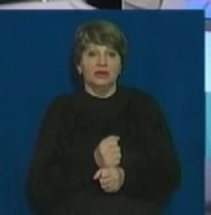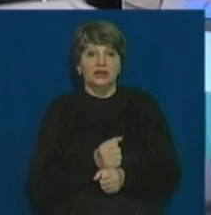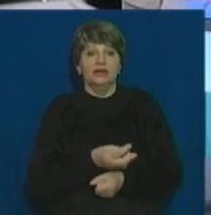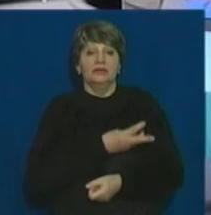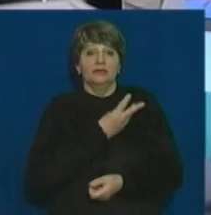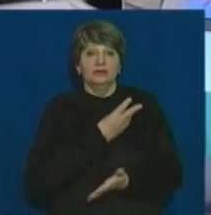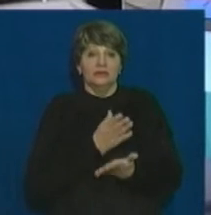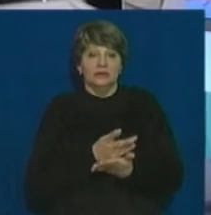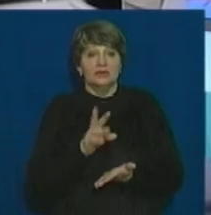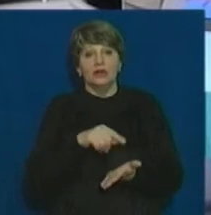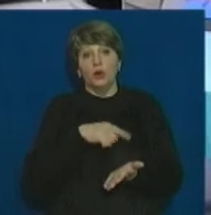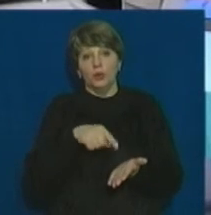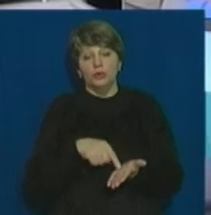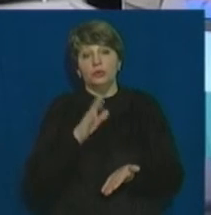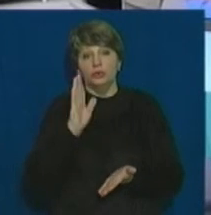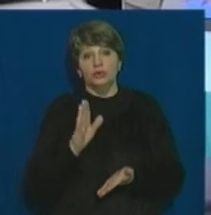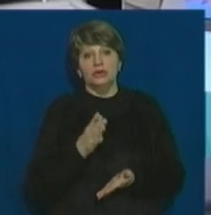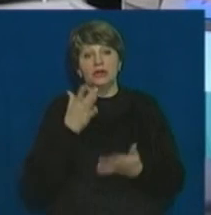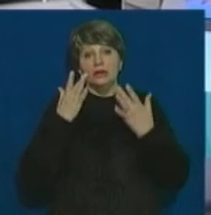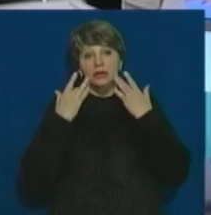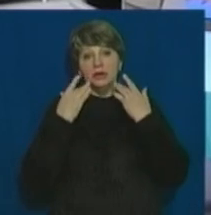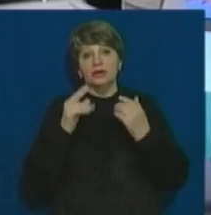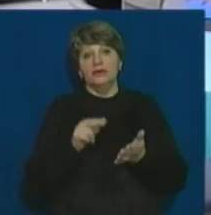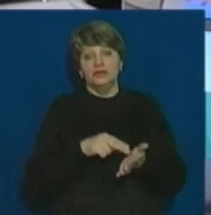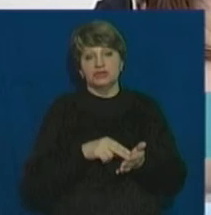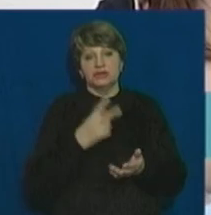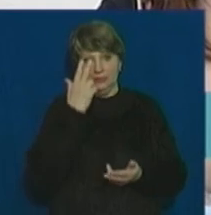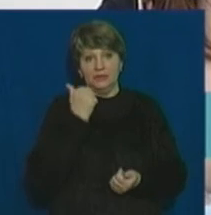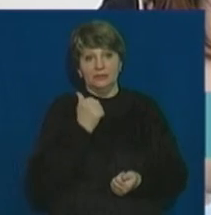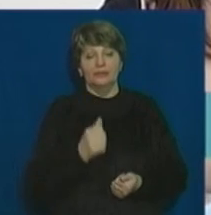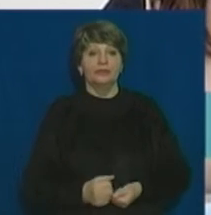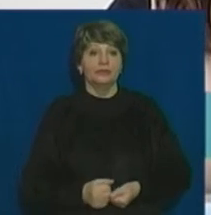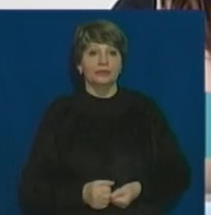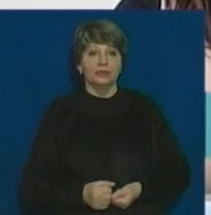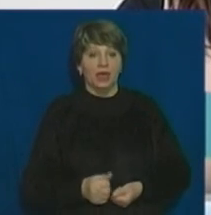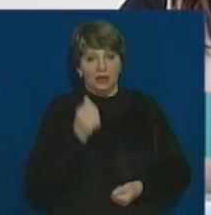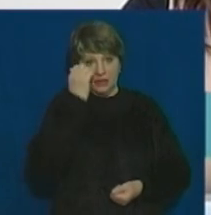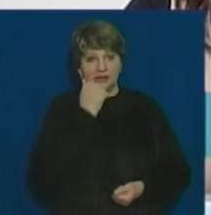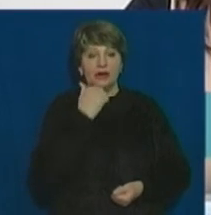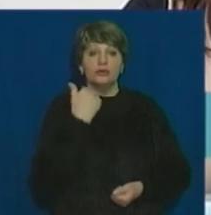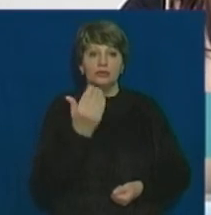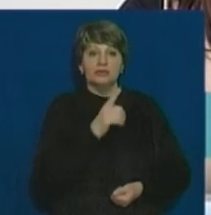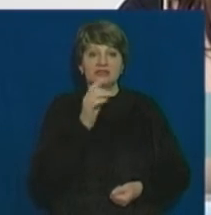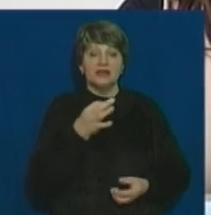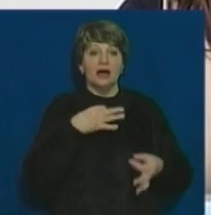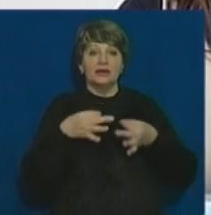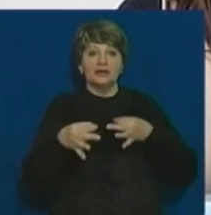думаю, що для містян це буде легко і це приживеться в Черкасах. Там. Що ж, дякую вам за розмову. Нагадаю, що ми сьогодні